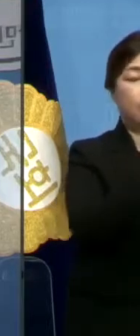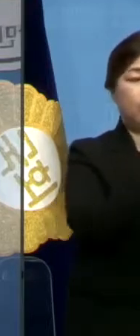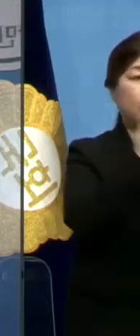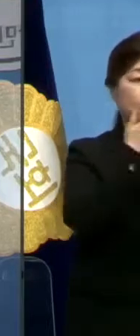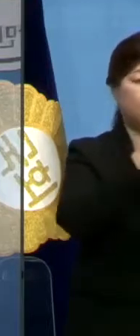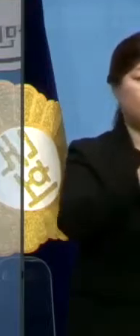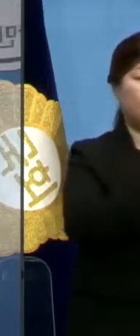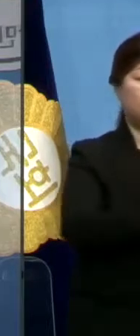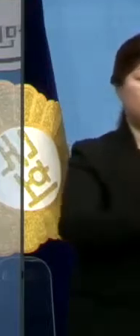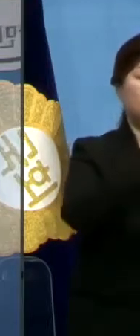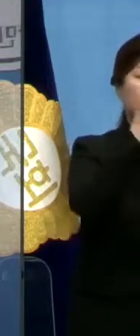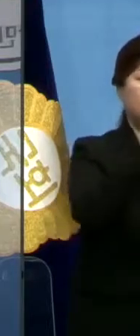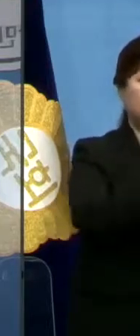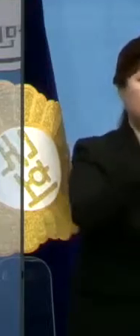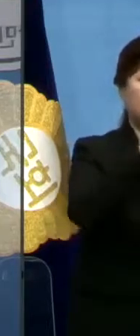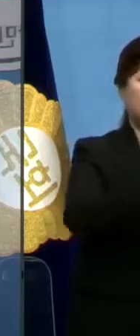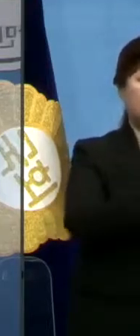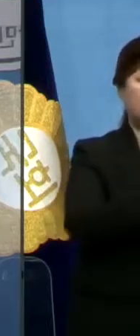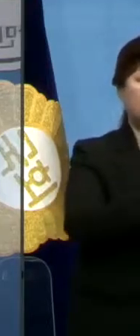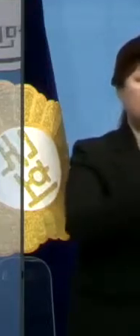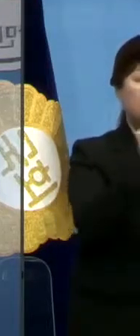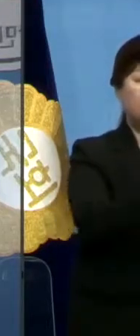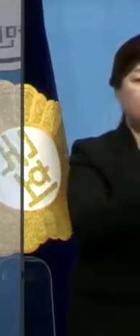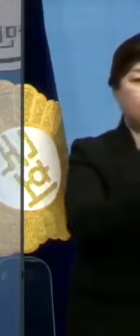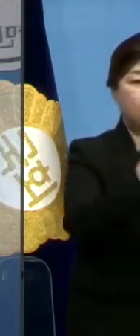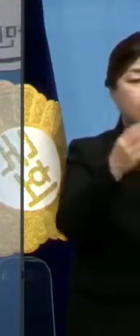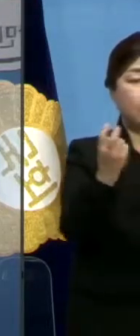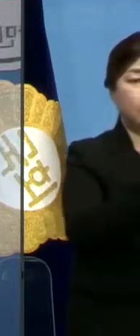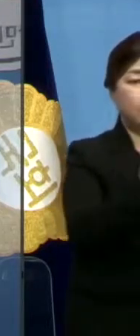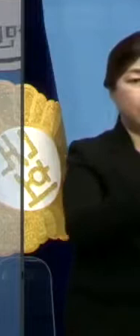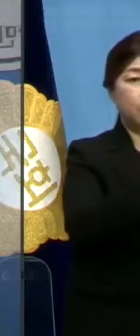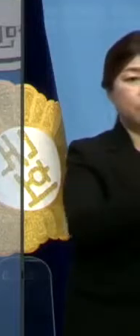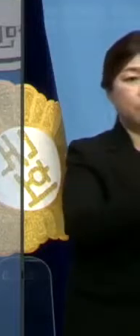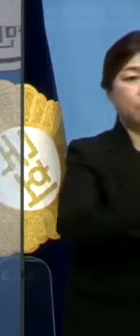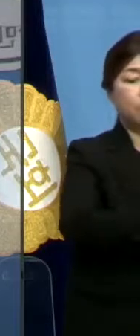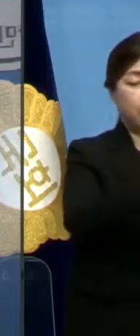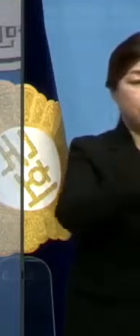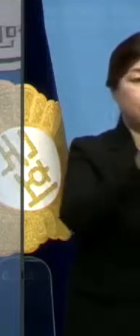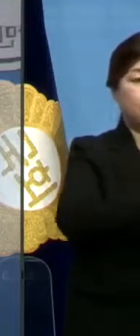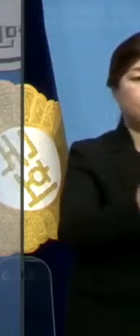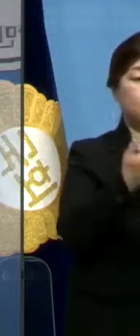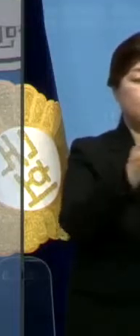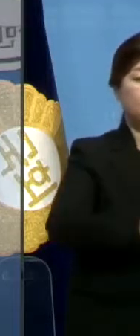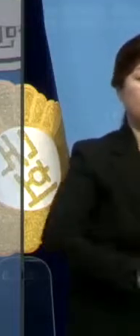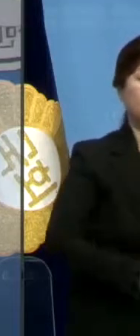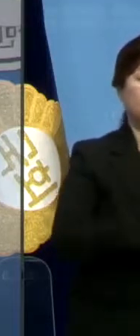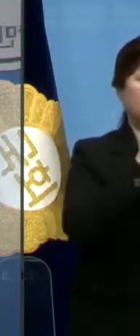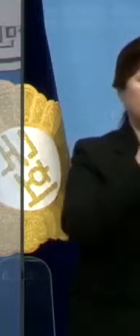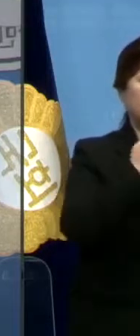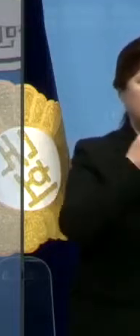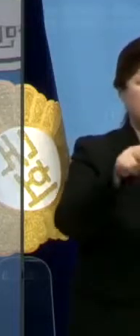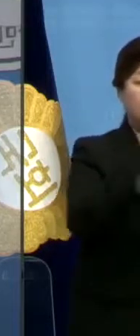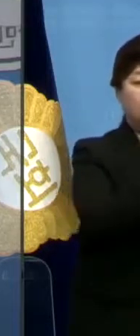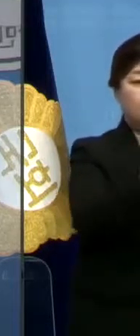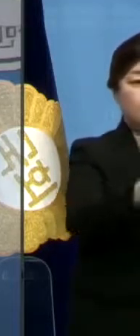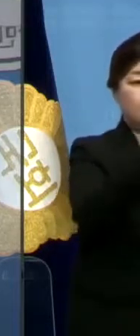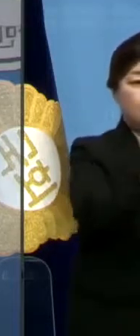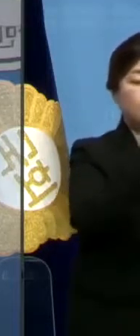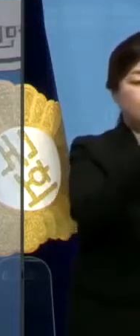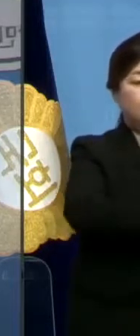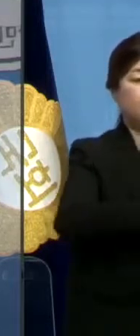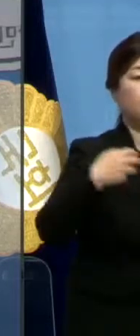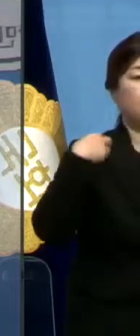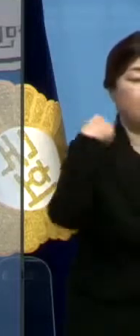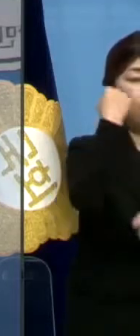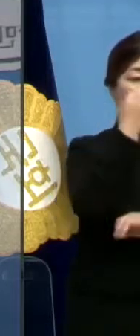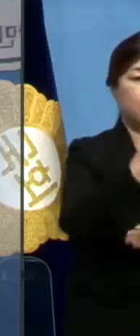있는 합리적인 방역 대책을 세울 것을 촉구합니다. 물론 종교시설은 자율과 책임의 원칙에